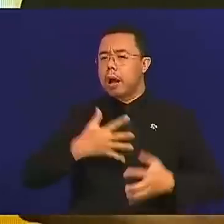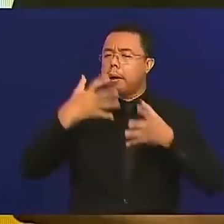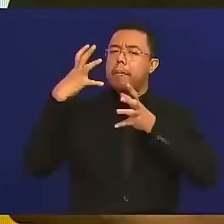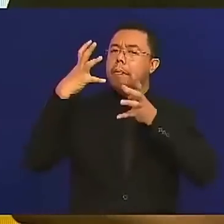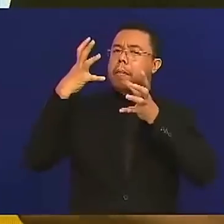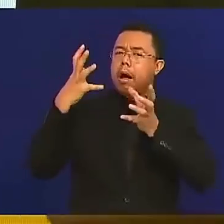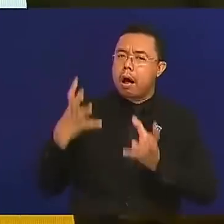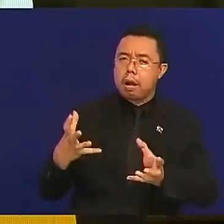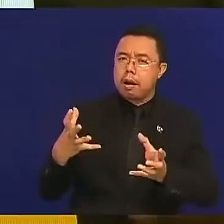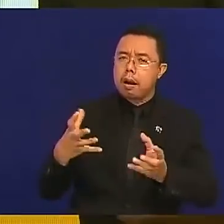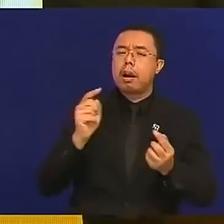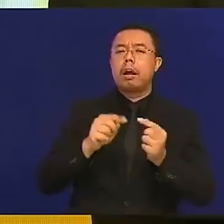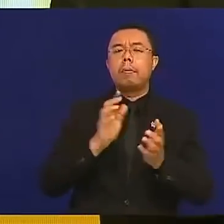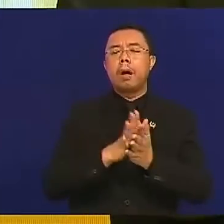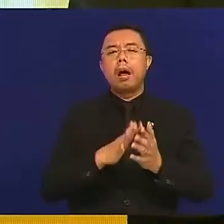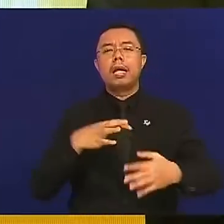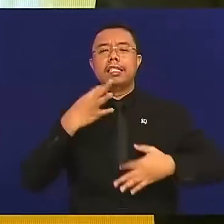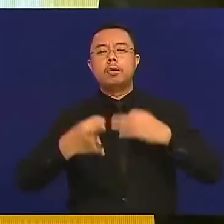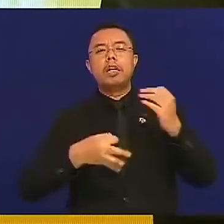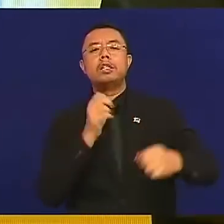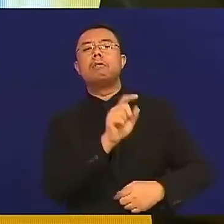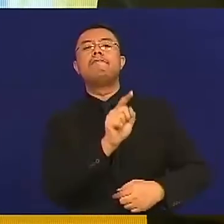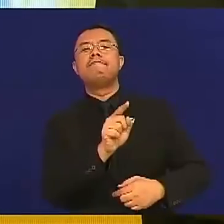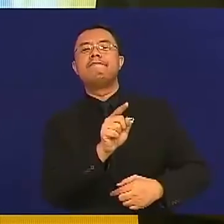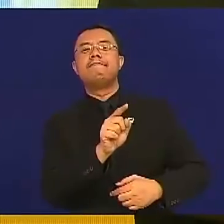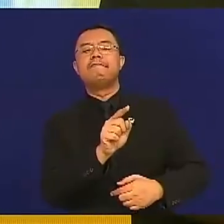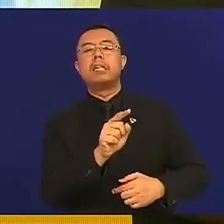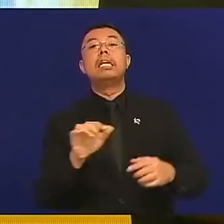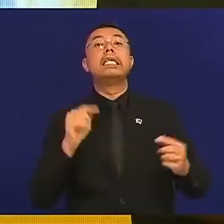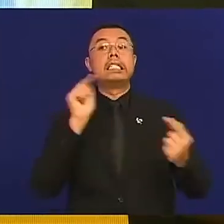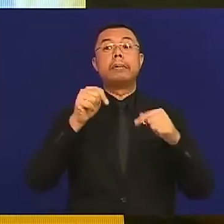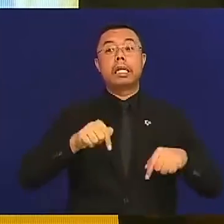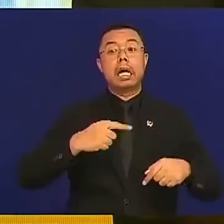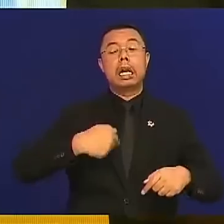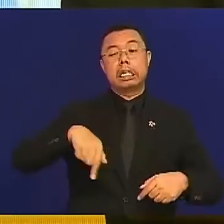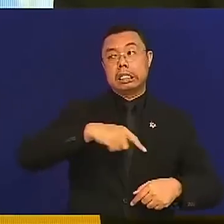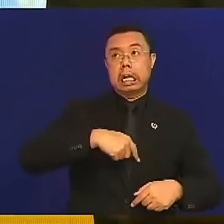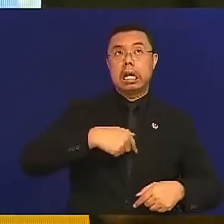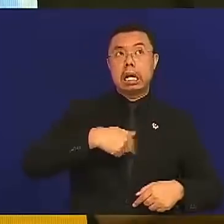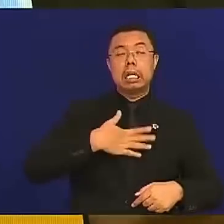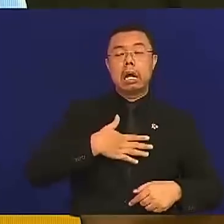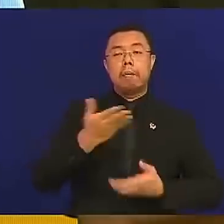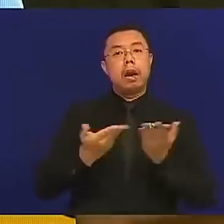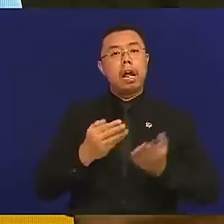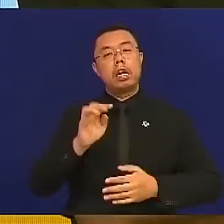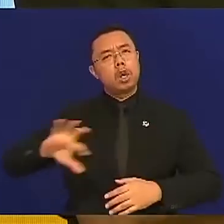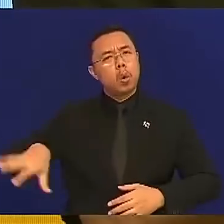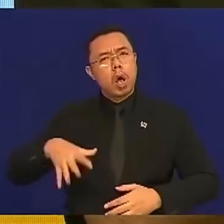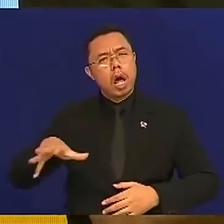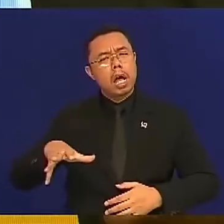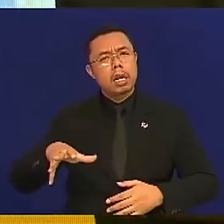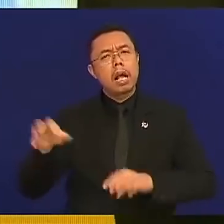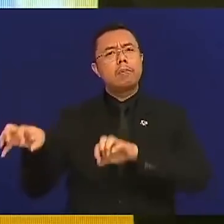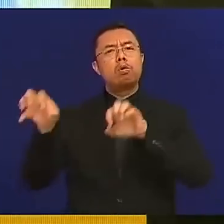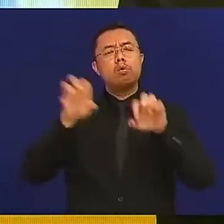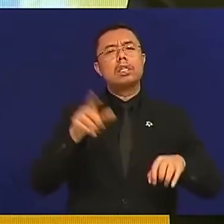beban, ya, terhadap jiwa-jiwa itu, saudara. Sampai hari ini saya melayani satu keluarga, keluarga